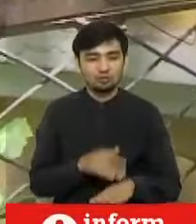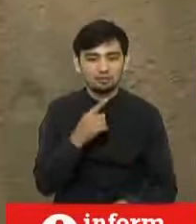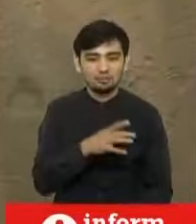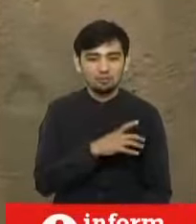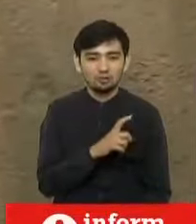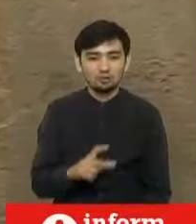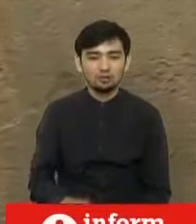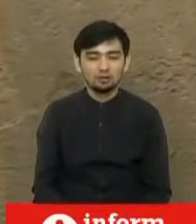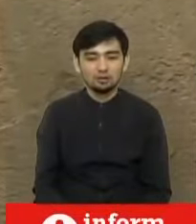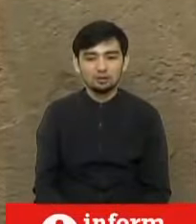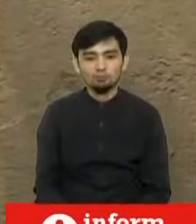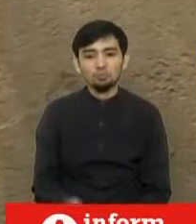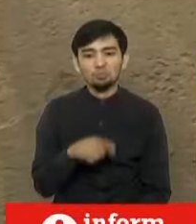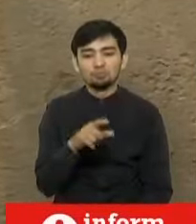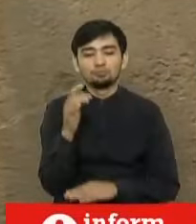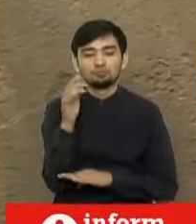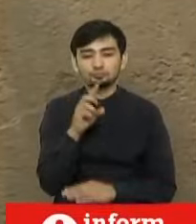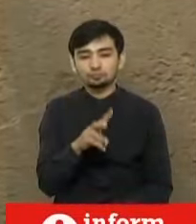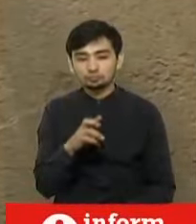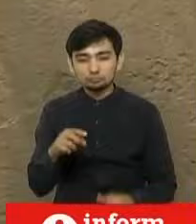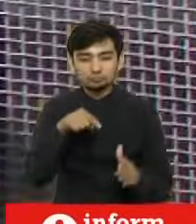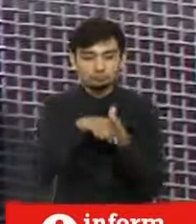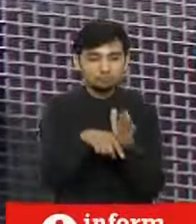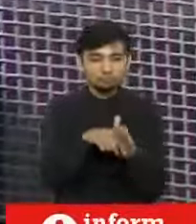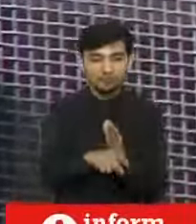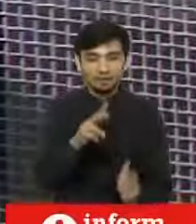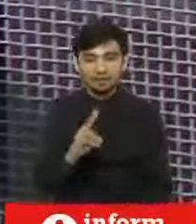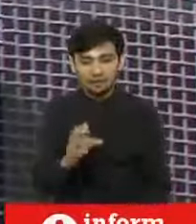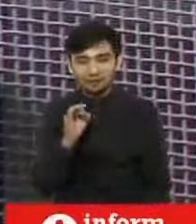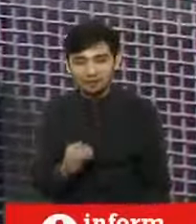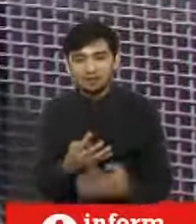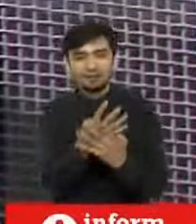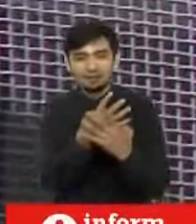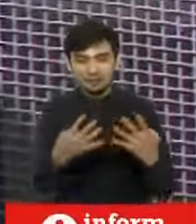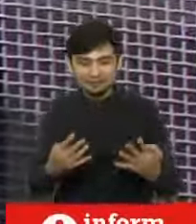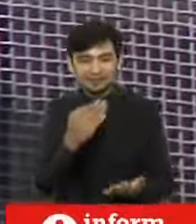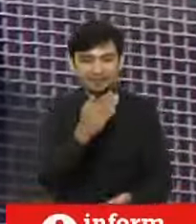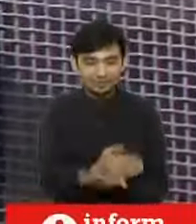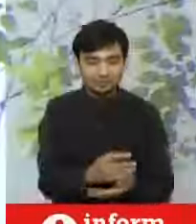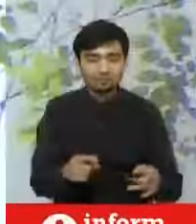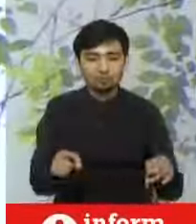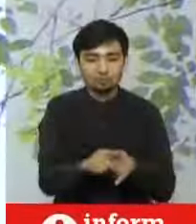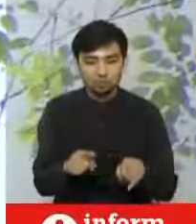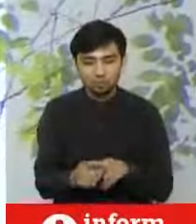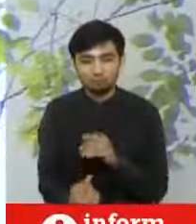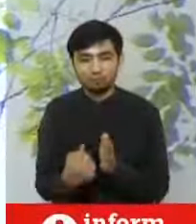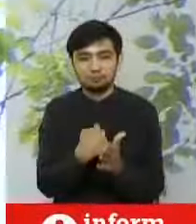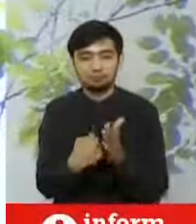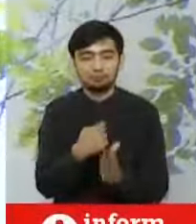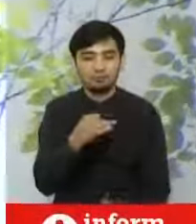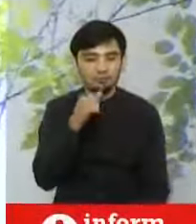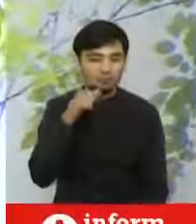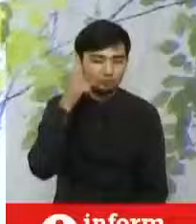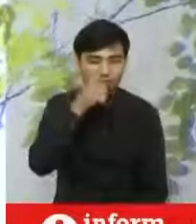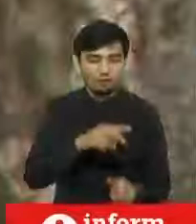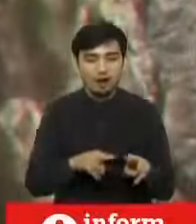люди. Люди сетуют, древесные клопы проникают в квартиры, и это несмотря на наличие москитных сеток. Похожая ситуация была и в прошлом году. В